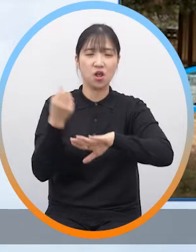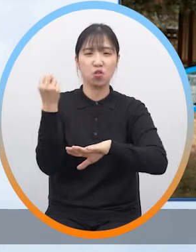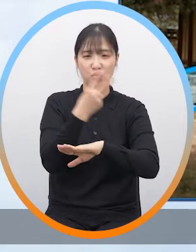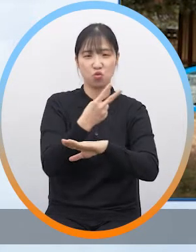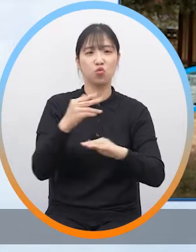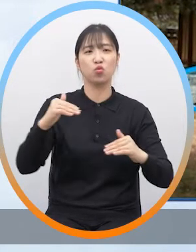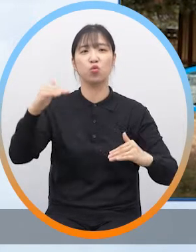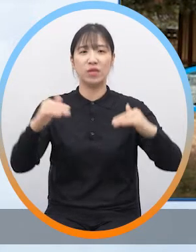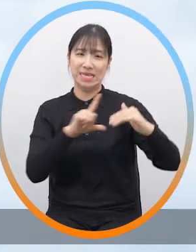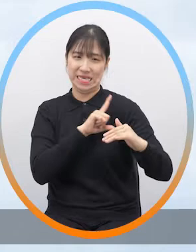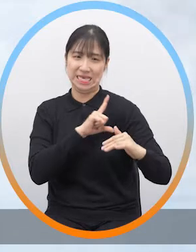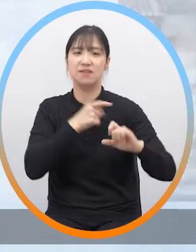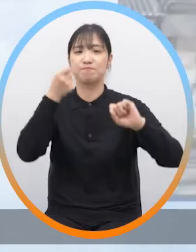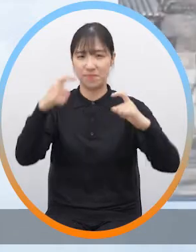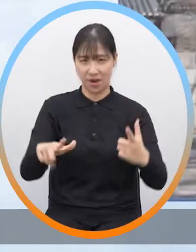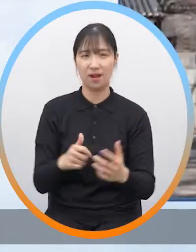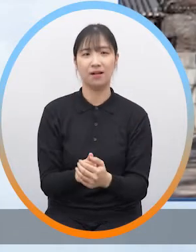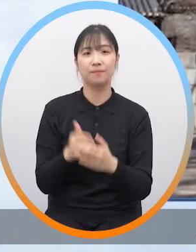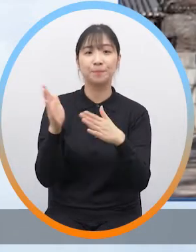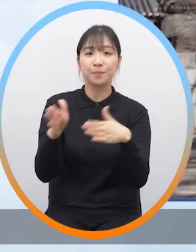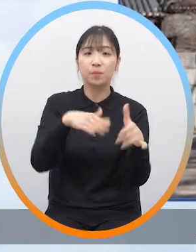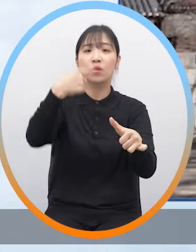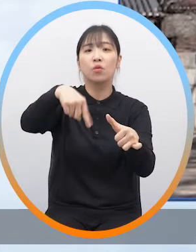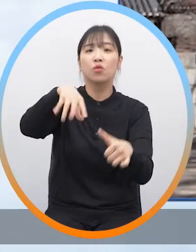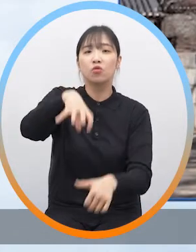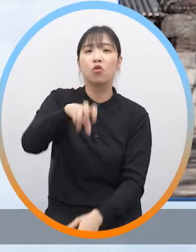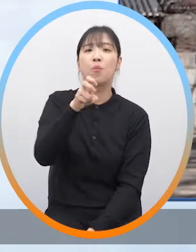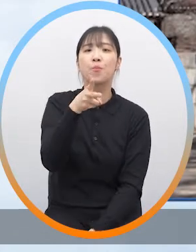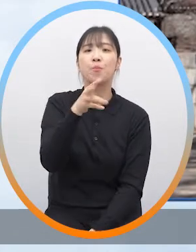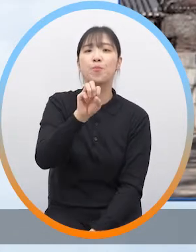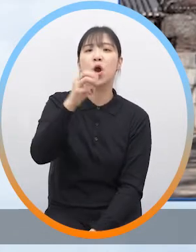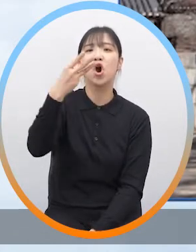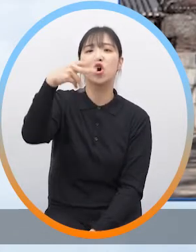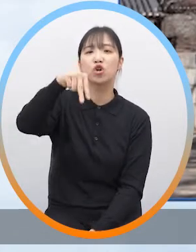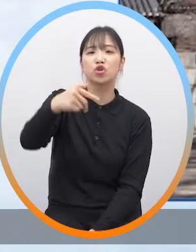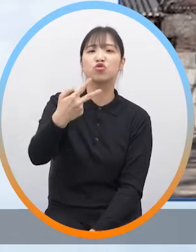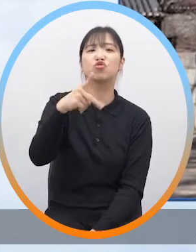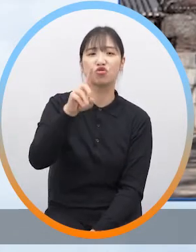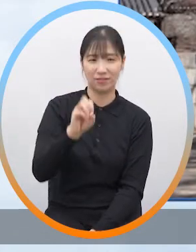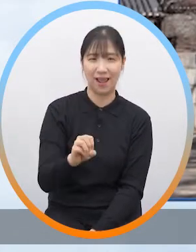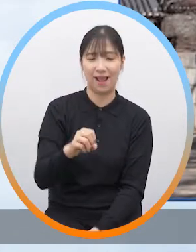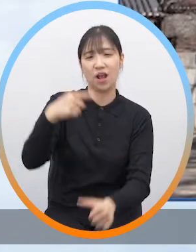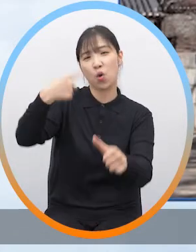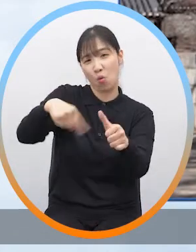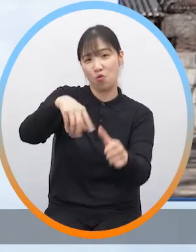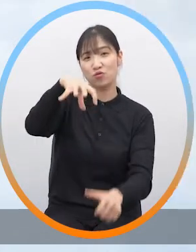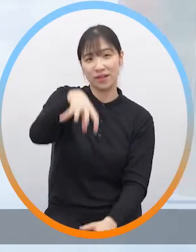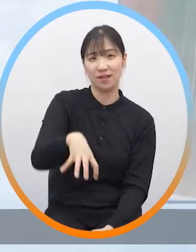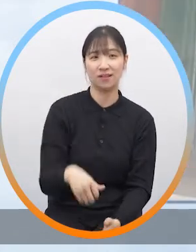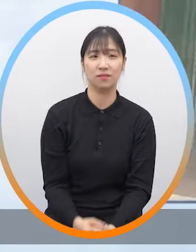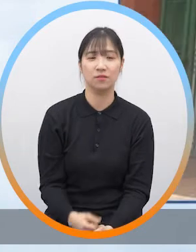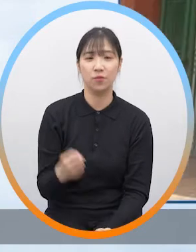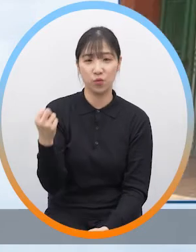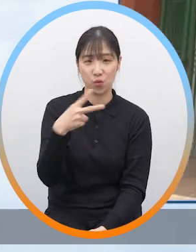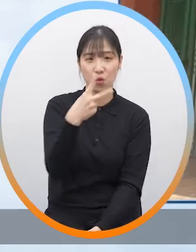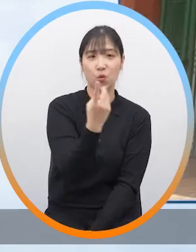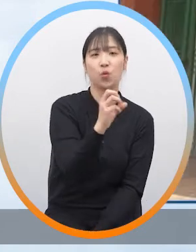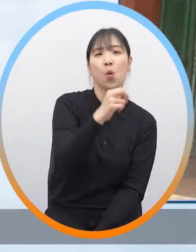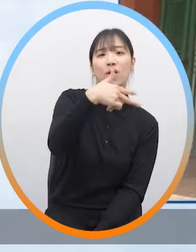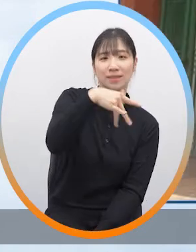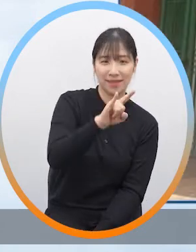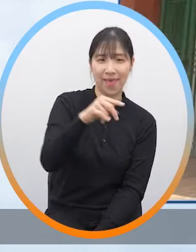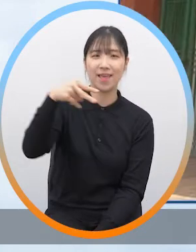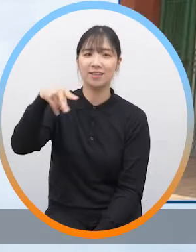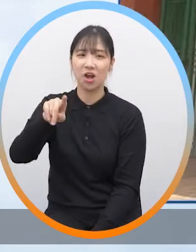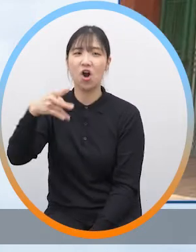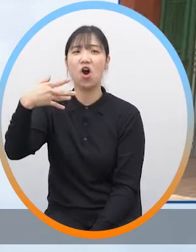유학의 특징입니다. 그 다음에 교육공간은 명륜당이라고 하는 강당, 이거는 이제 교육 장소죠. 그리고 동제와